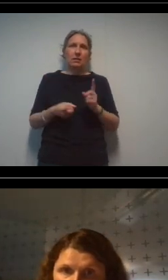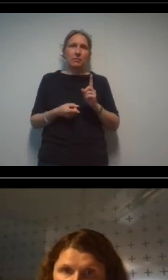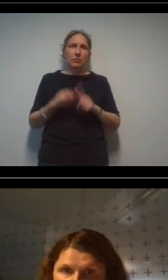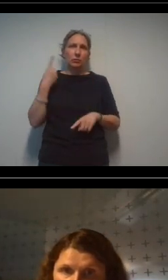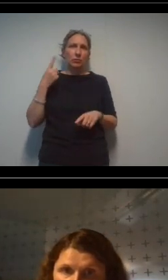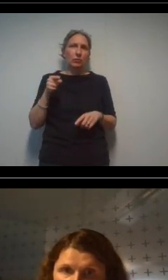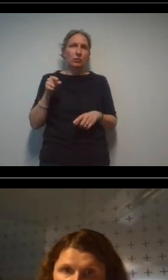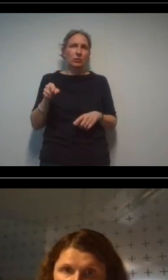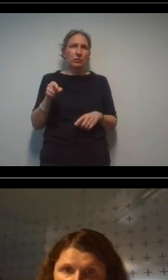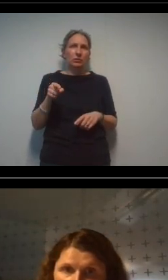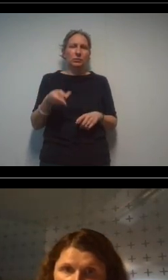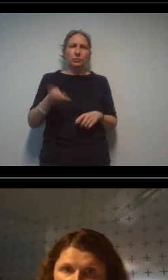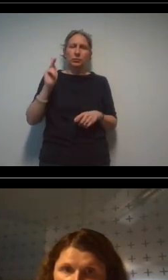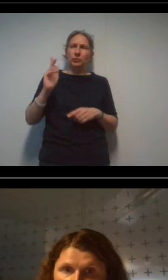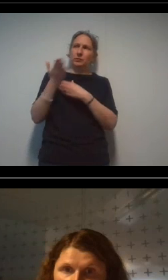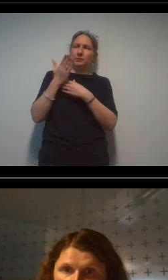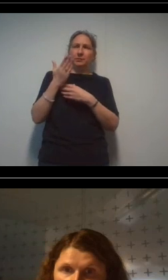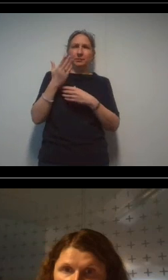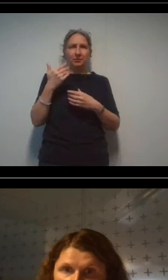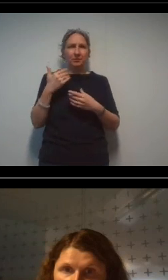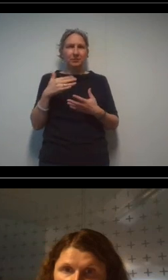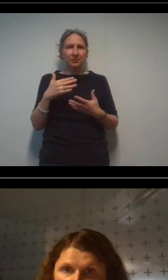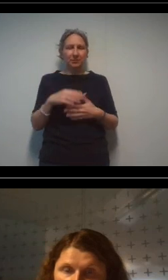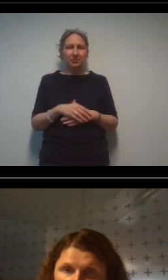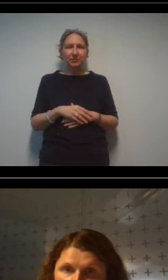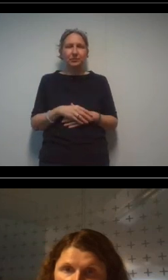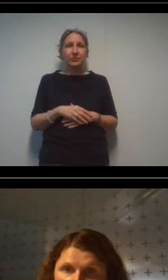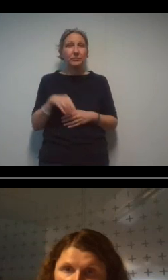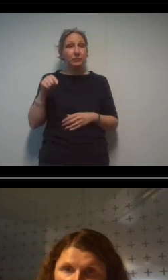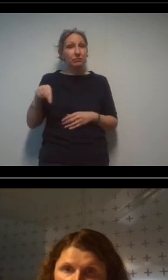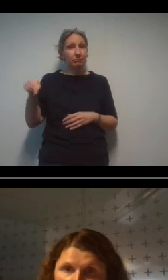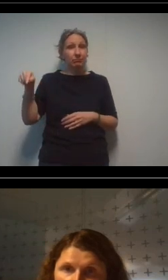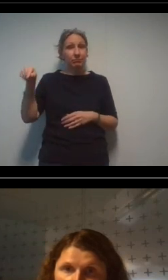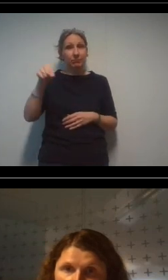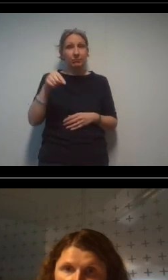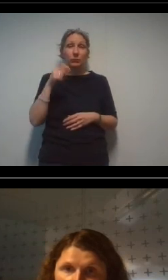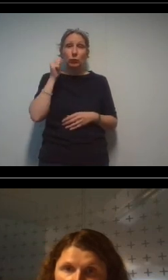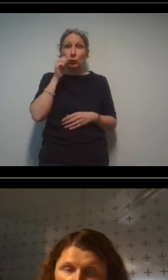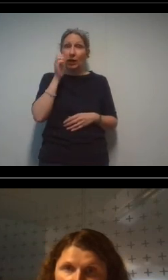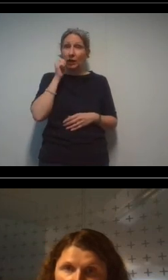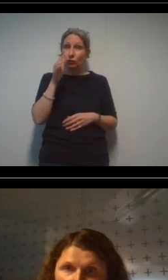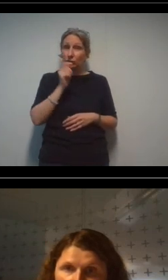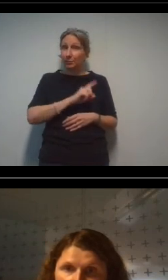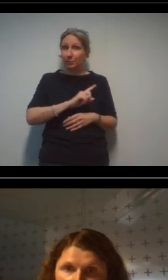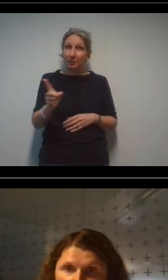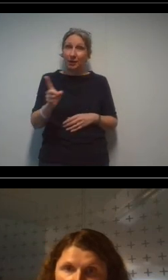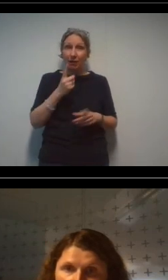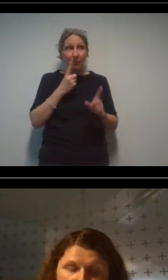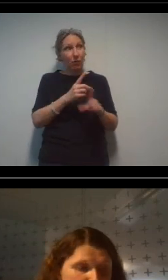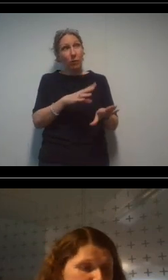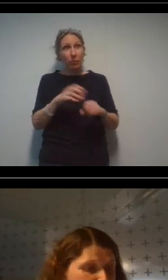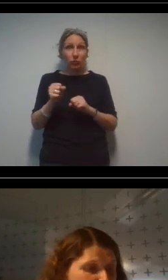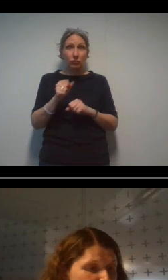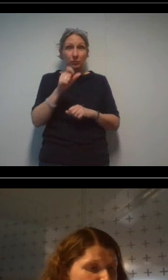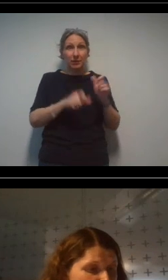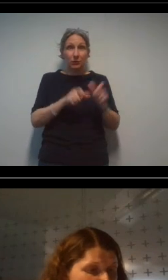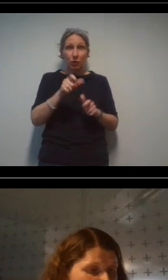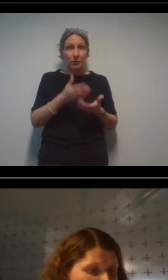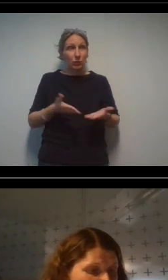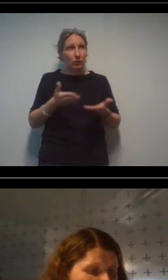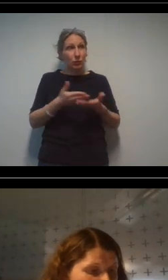Ça a beaucoup plus de vertu. Et comme je vous le disais, c'est des collaborateurs qui ne recrutent pas tous les jours. Des personnes en situation de handicap, des personnes qui évoquent